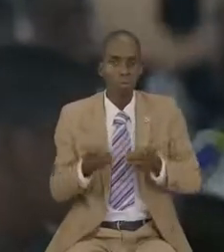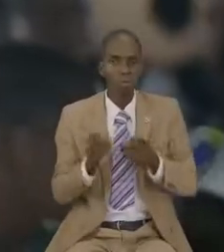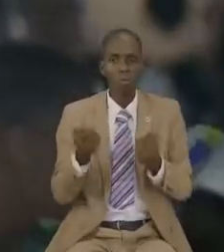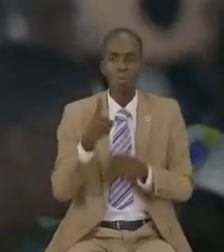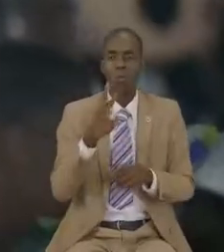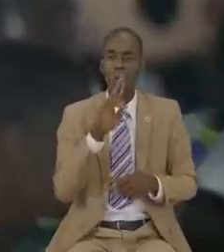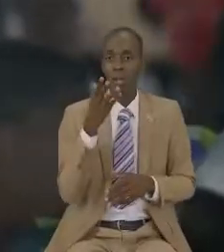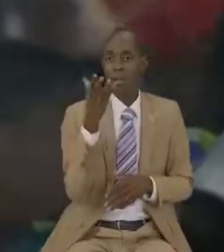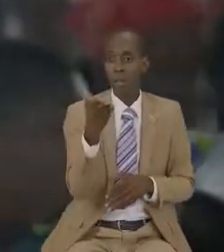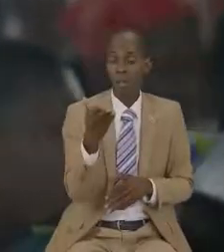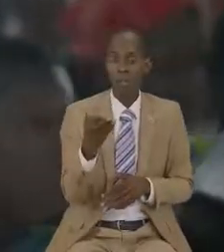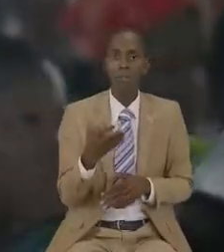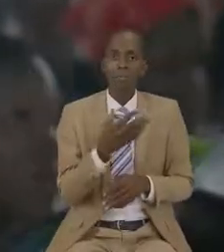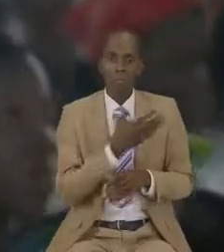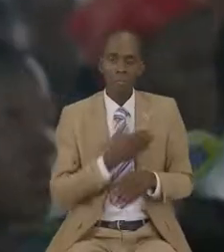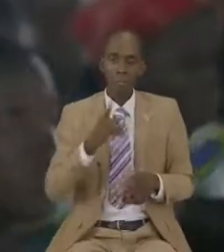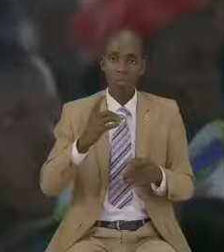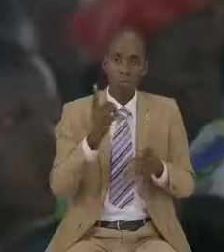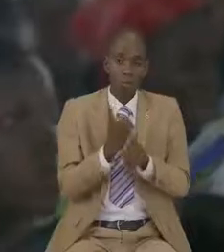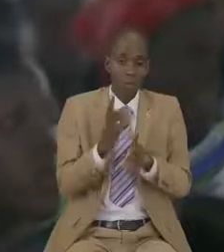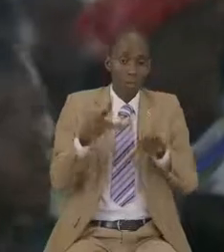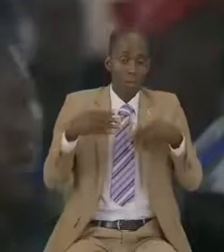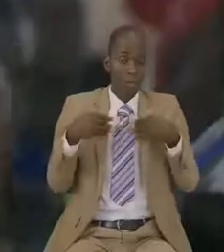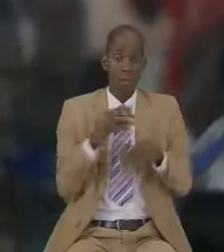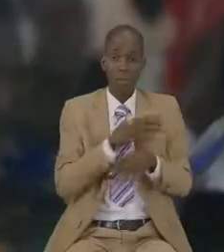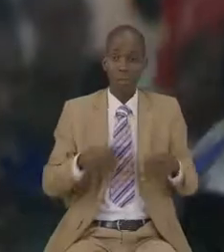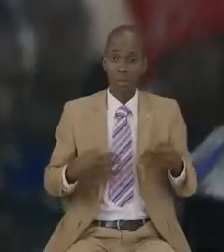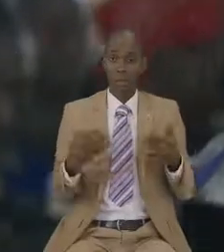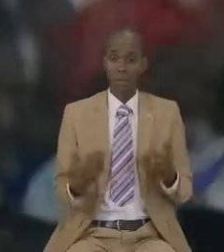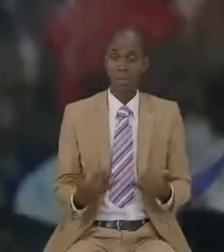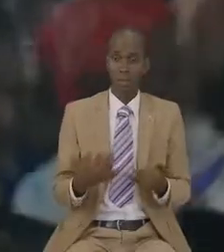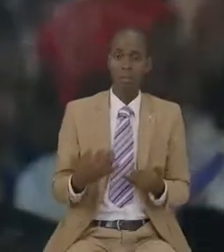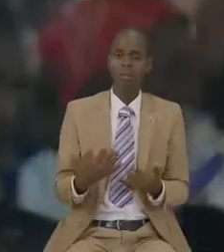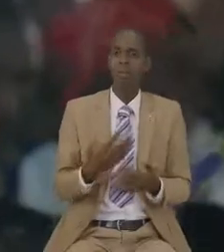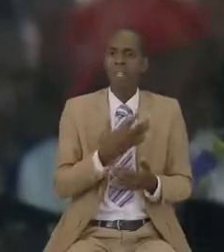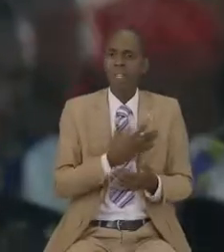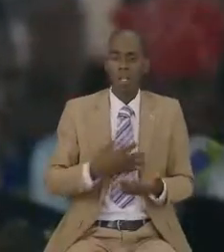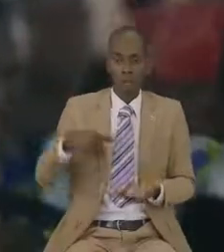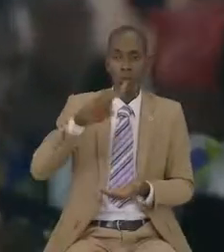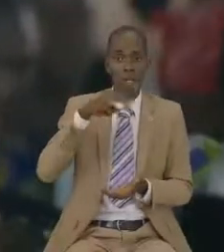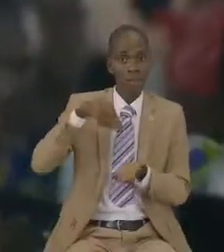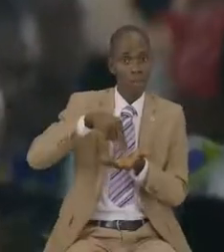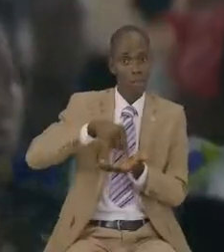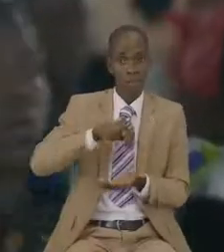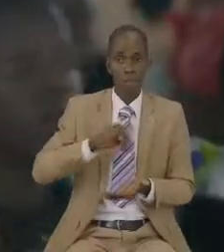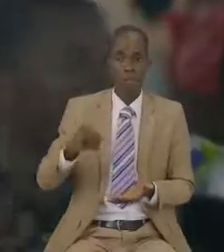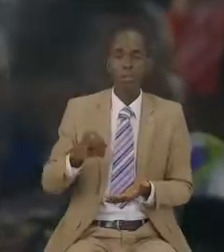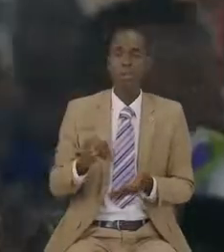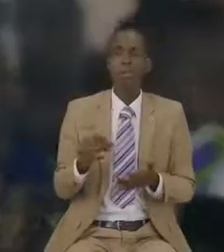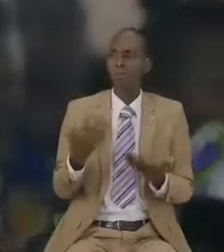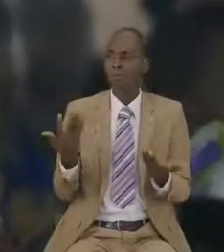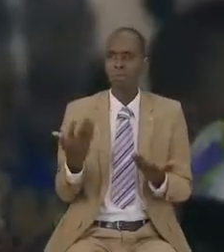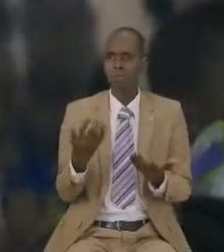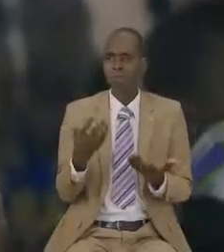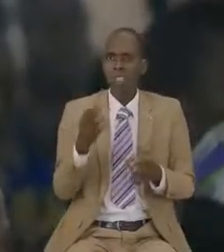Vous qui êtes en ligne et qui avez donné votre vie au Seigneur, vous pouvez cliquer sur le lien qui s'en fiche,